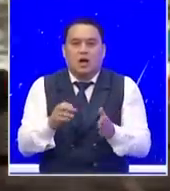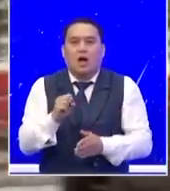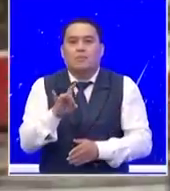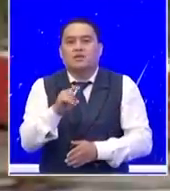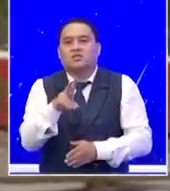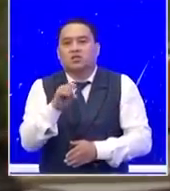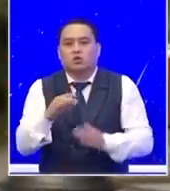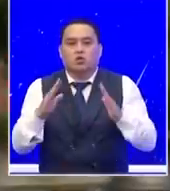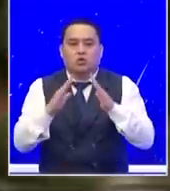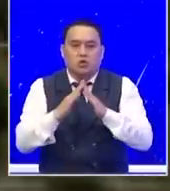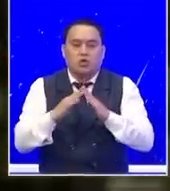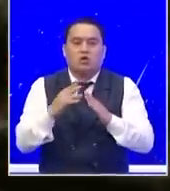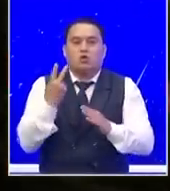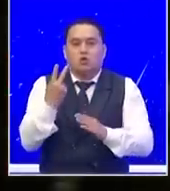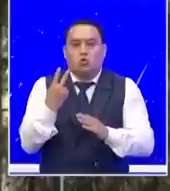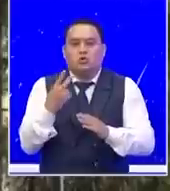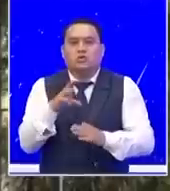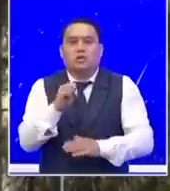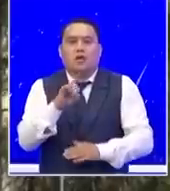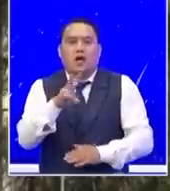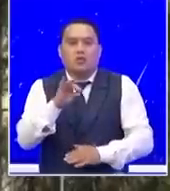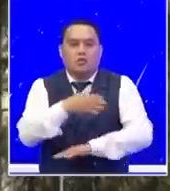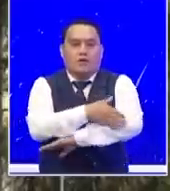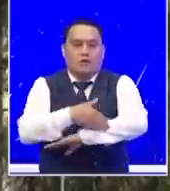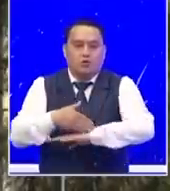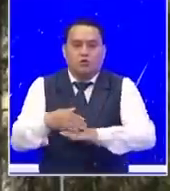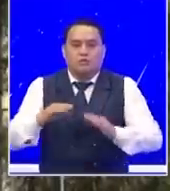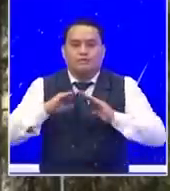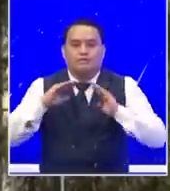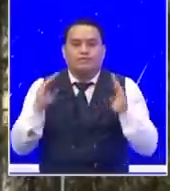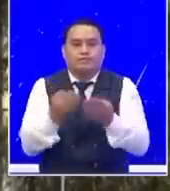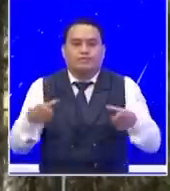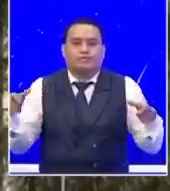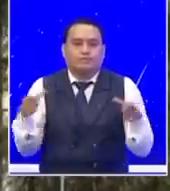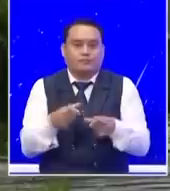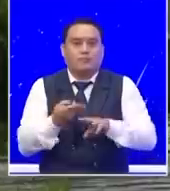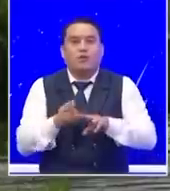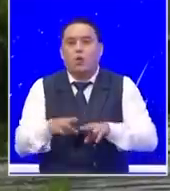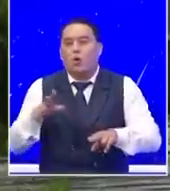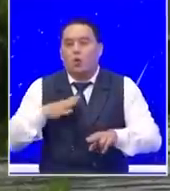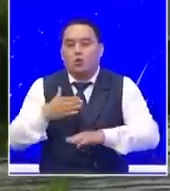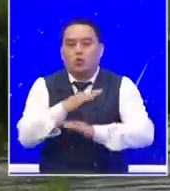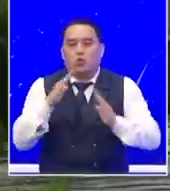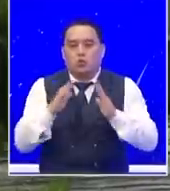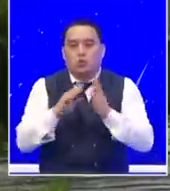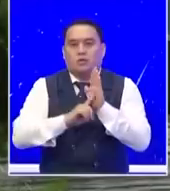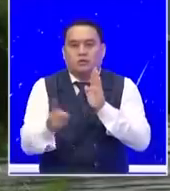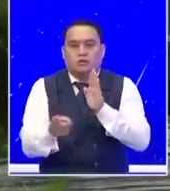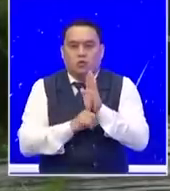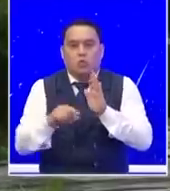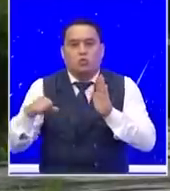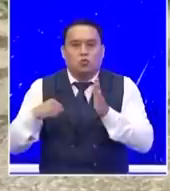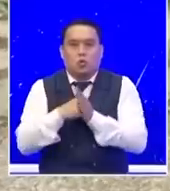жырау көшелеріндегі екі подъезд бен Сланов көшесіндегі жер үй карантинге жабылды. Аталған мекен жайлардан кіріп шығу қозғалысы